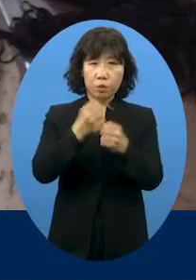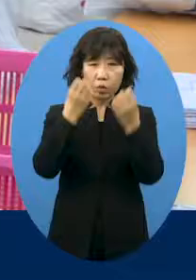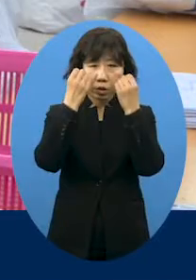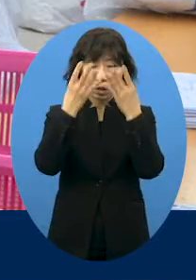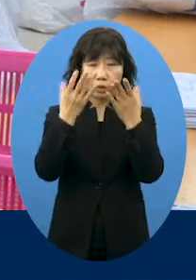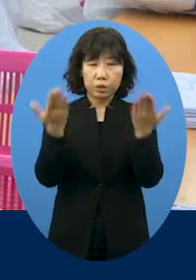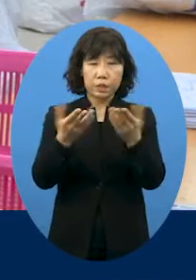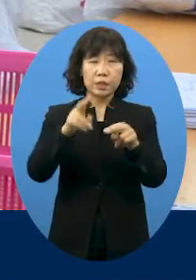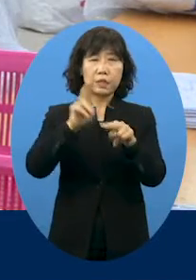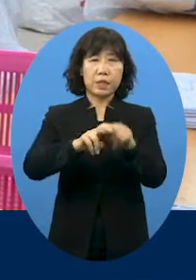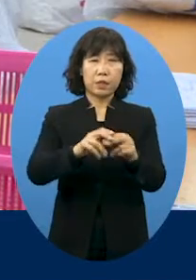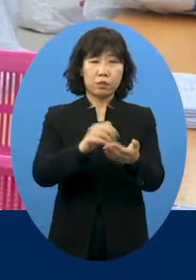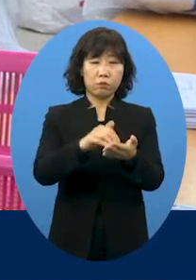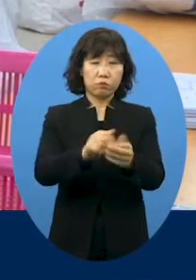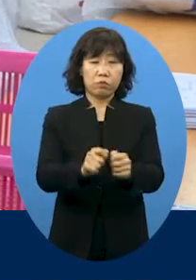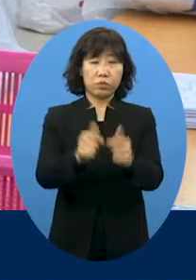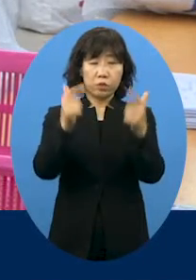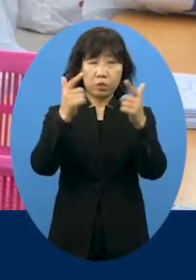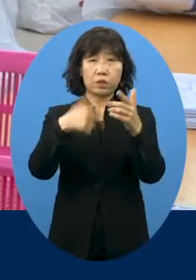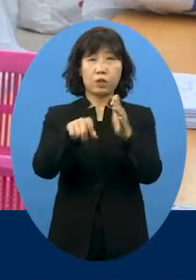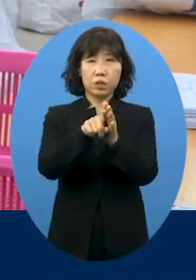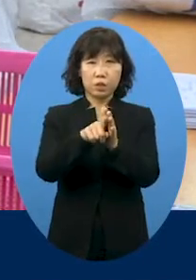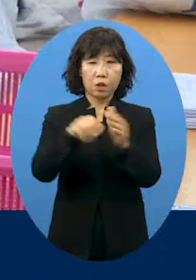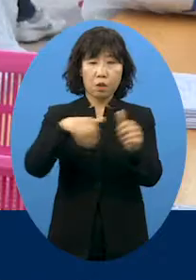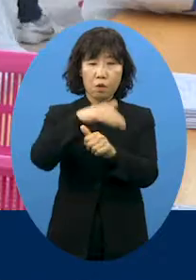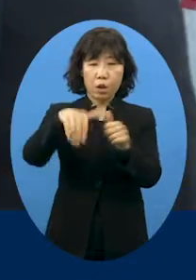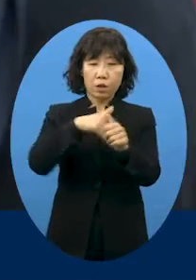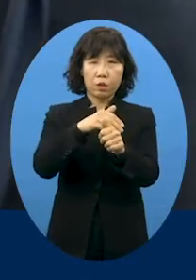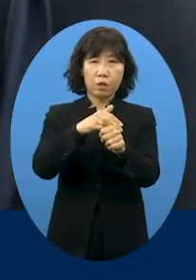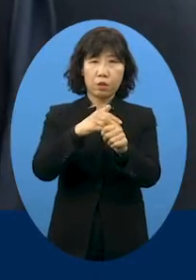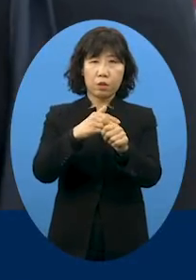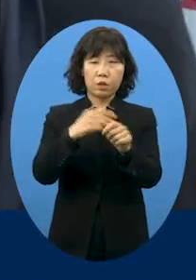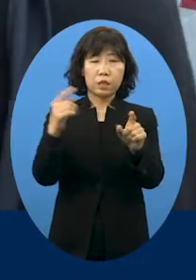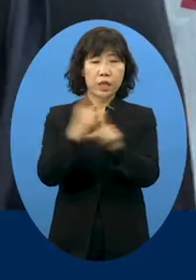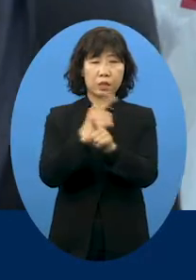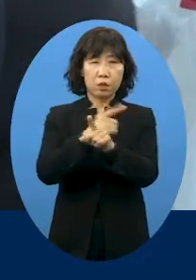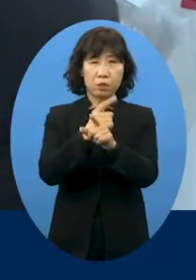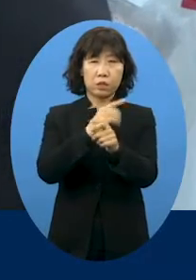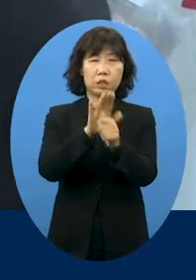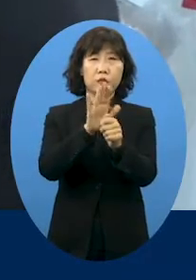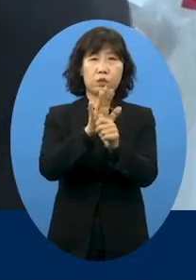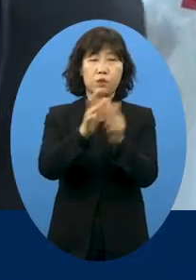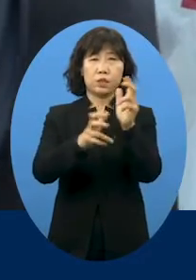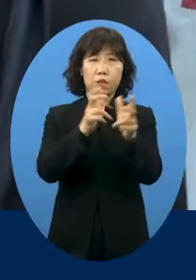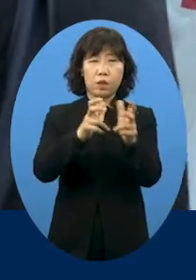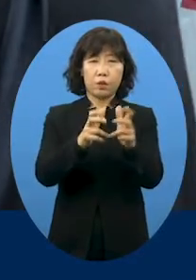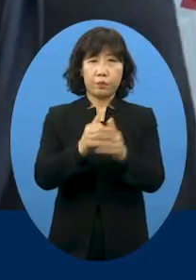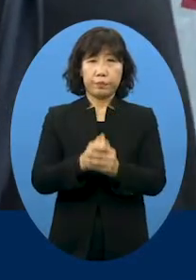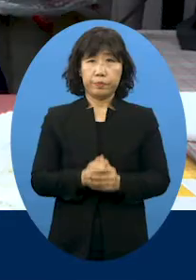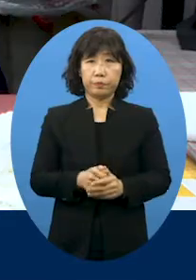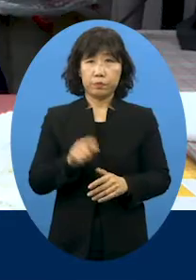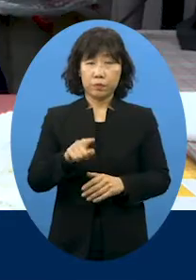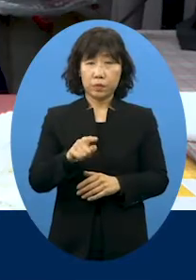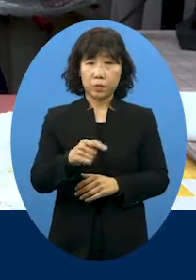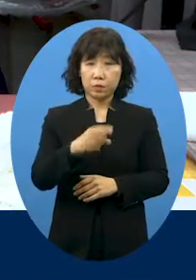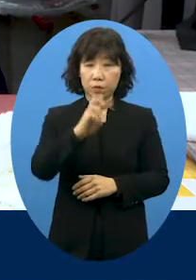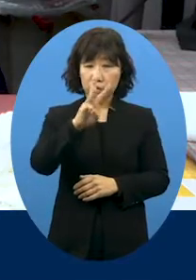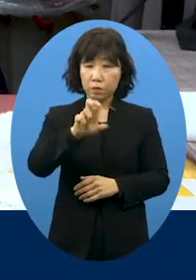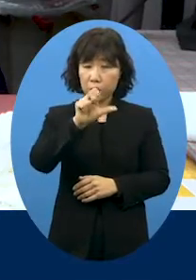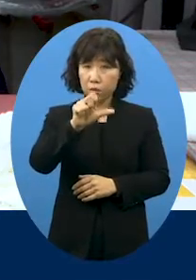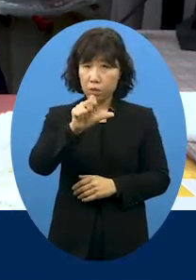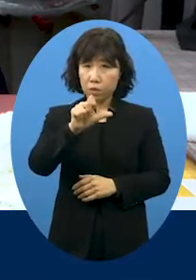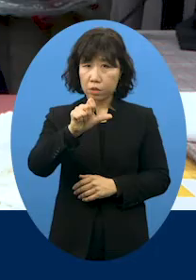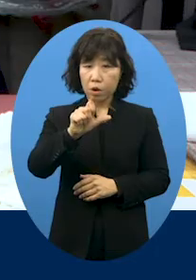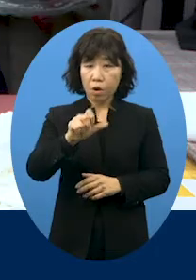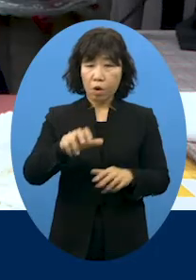신규 일자리를 증대하기 위한 의류 제조 합 작업환경 개선 지원 사업을 진행합니다 꼬는 최대 35 개